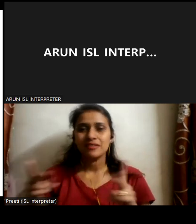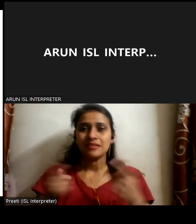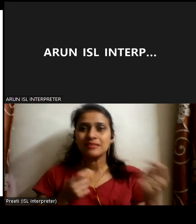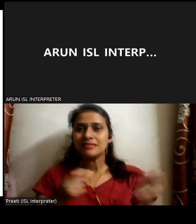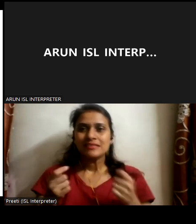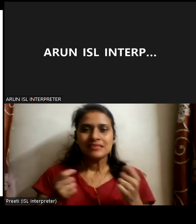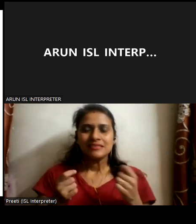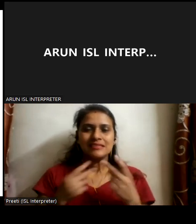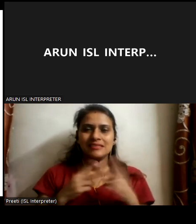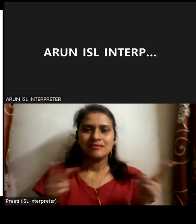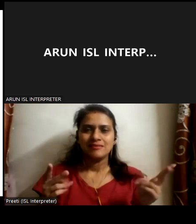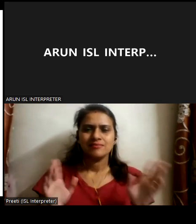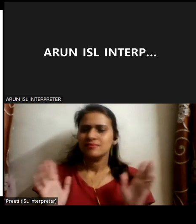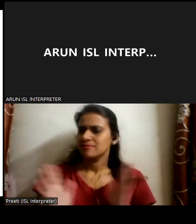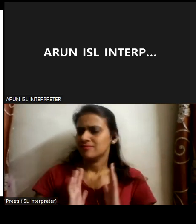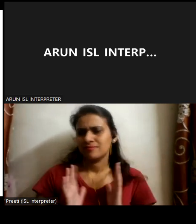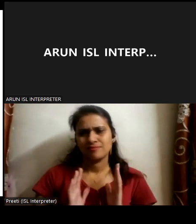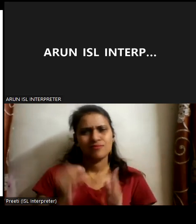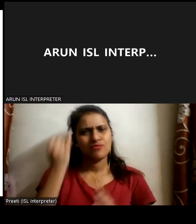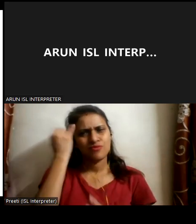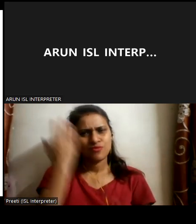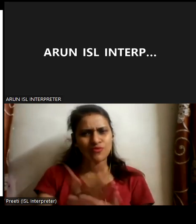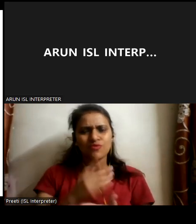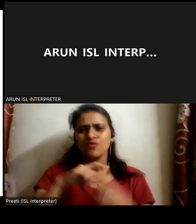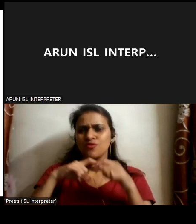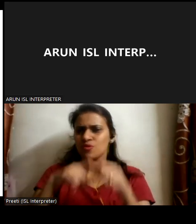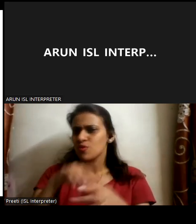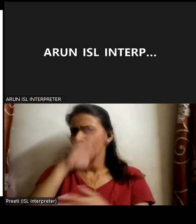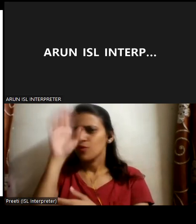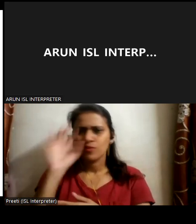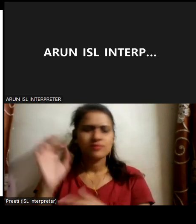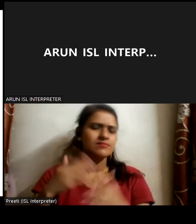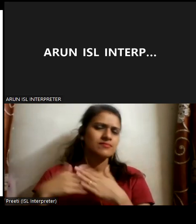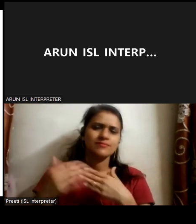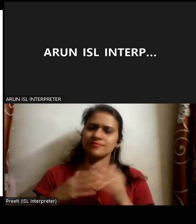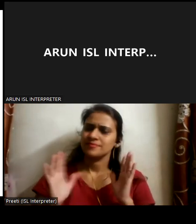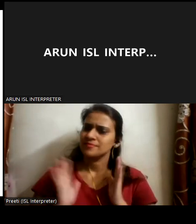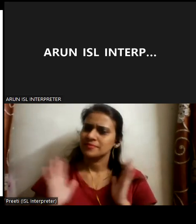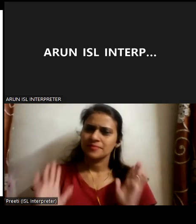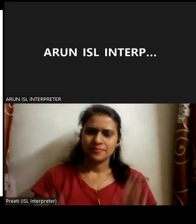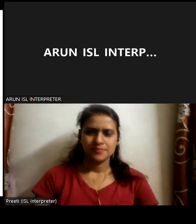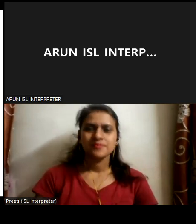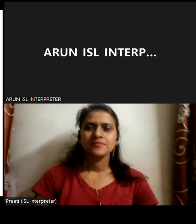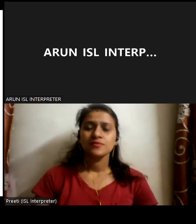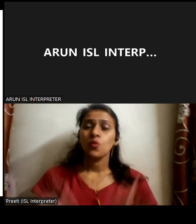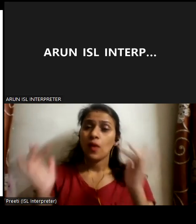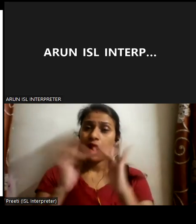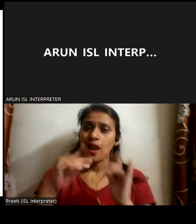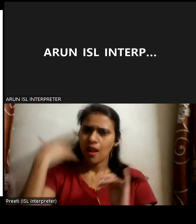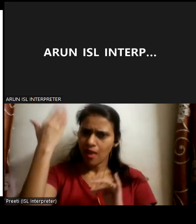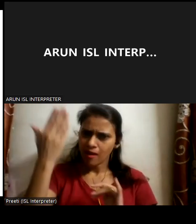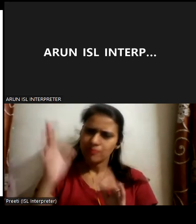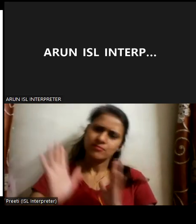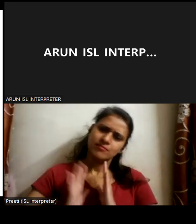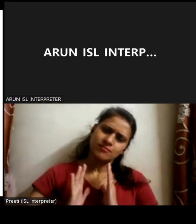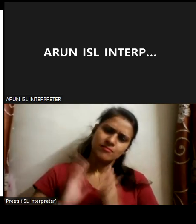पुट फोर्थ एनी क्वेश्चंस और सजेशंस एट दिस स्टेज, दैट्स कंप्लीटली फाइन। इफ यू वांट टू कनेक्ट लेटर, यू